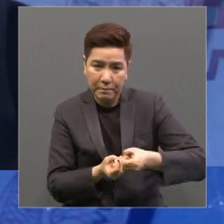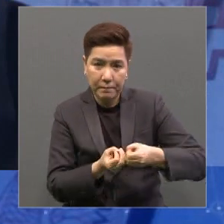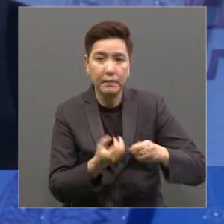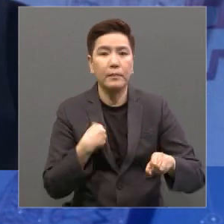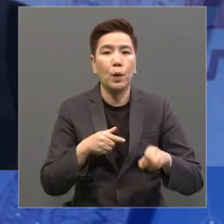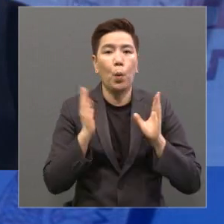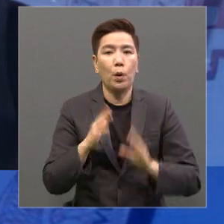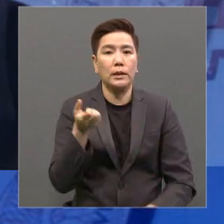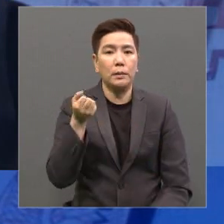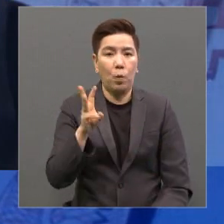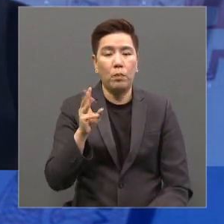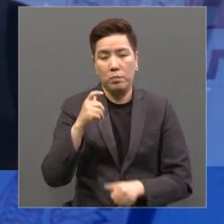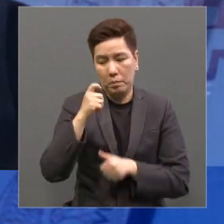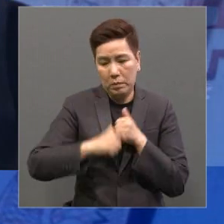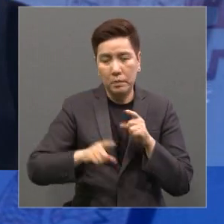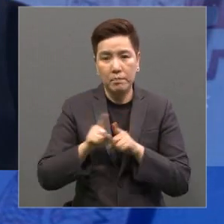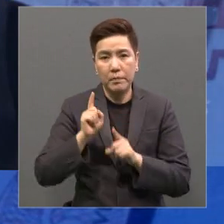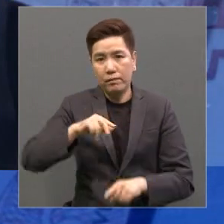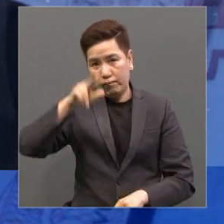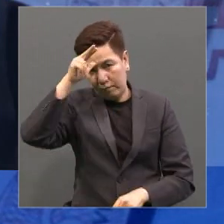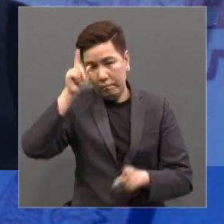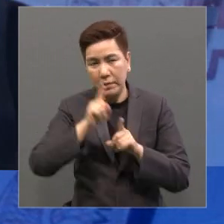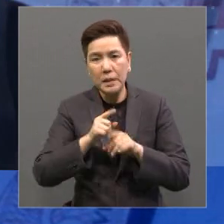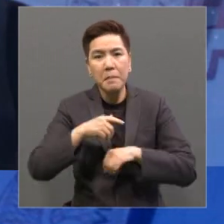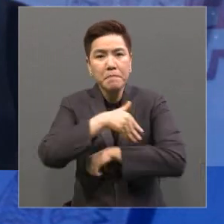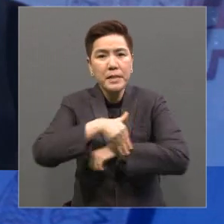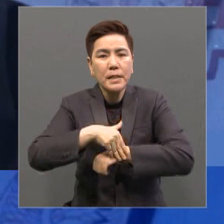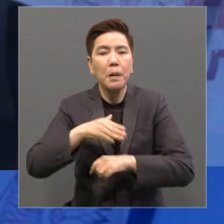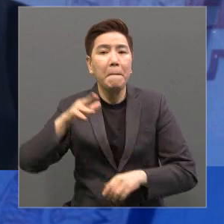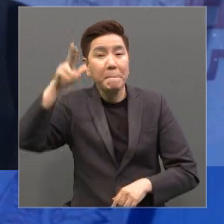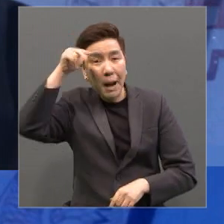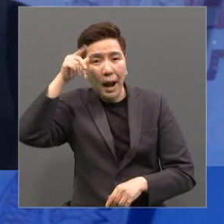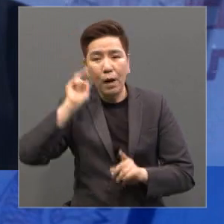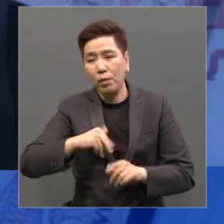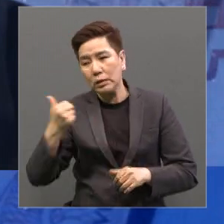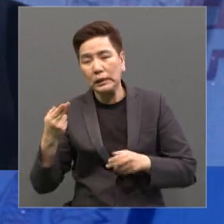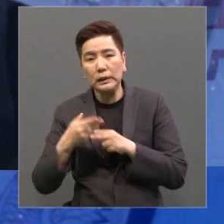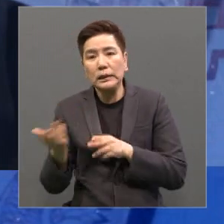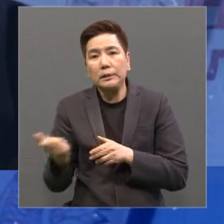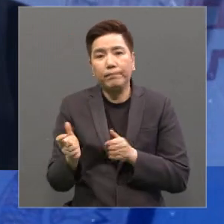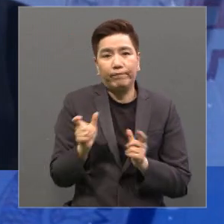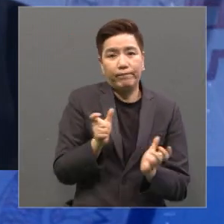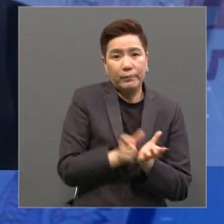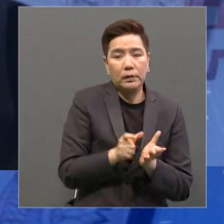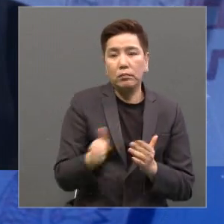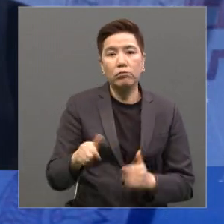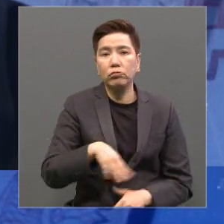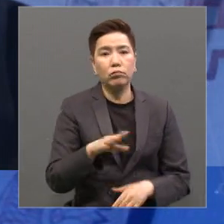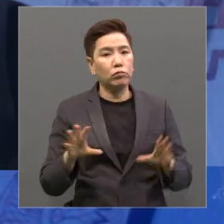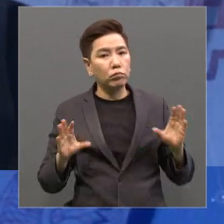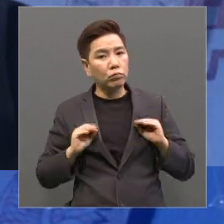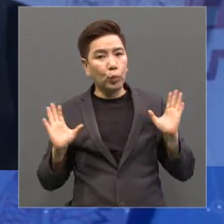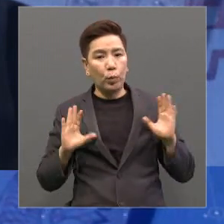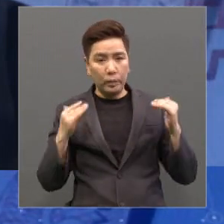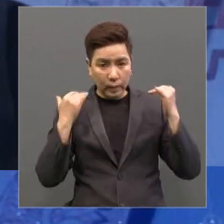ทั้ง 16คนมีพฤติการณ์เป็นโบรกเกอร์บัญชีม้าแล้วก็เจ้าของเว็บพนันออนไลน์ซึ่งในชั้นสอบสวนผู้ต้องหาทุกคนปฏิเสธนะครับ